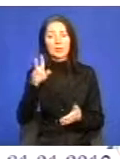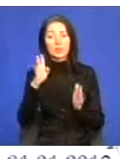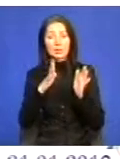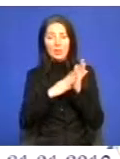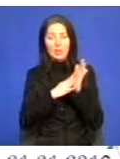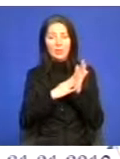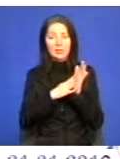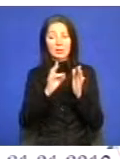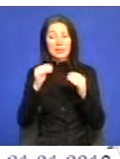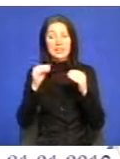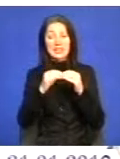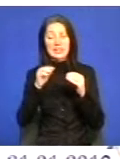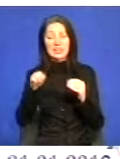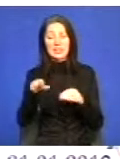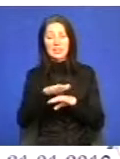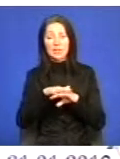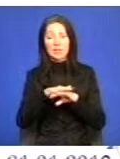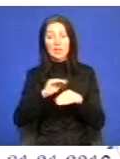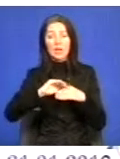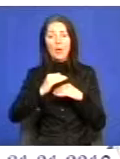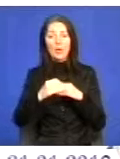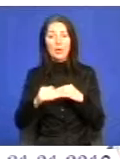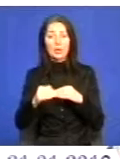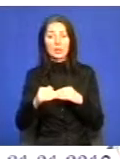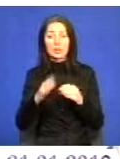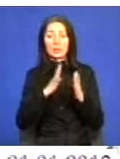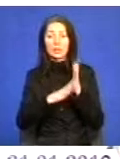139 на 10 тисяч населення при пороговому